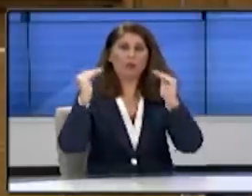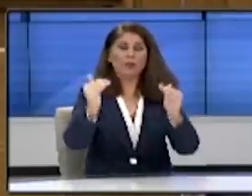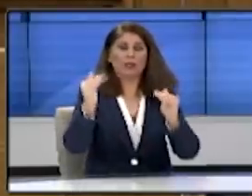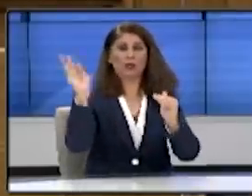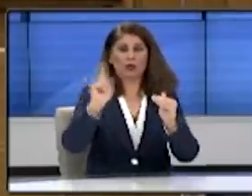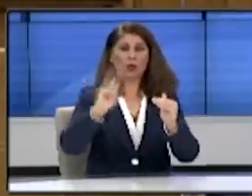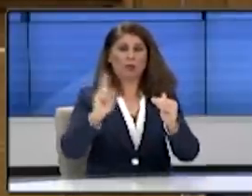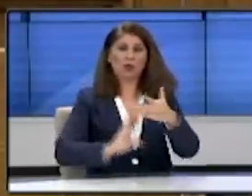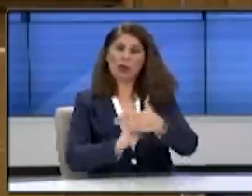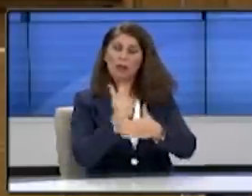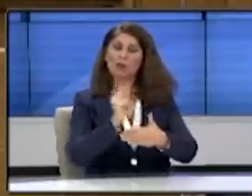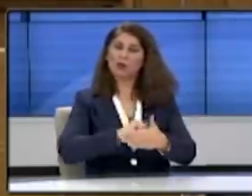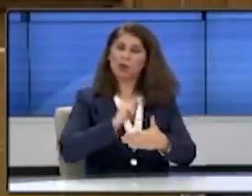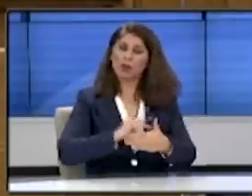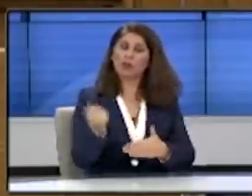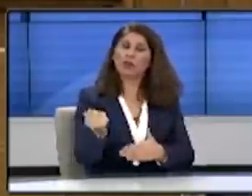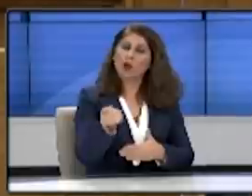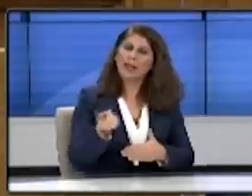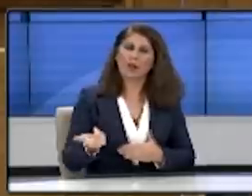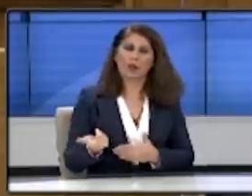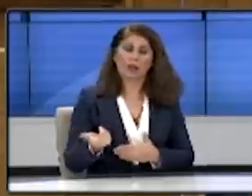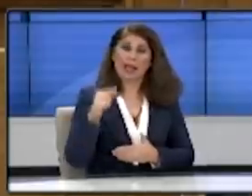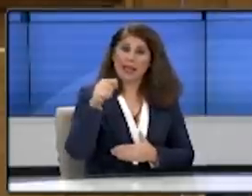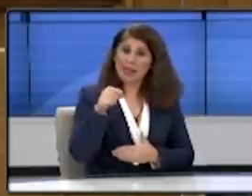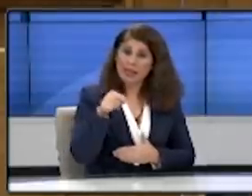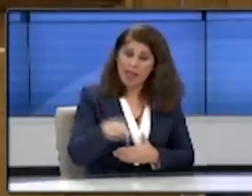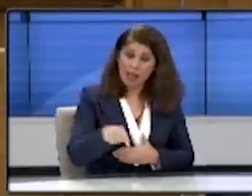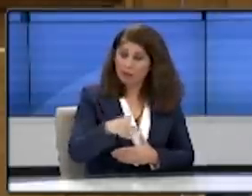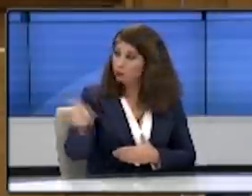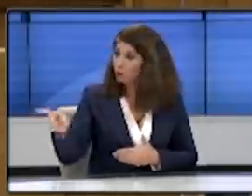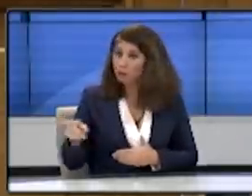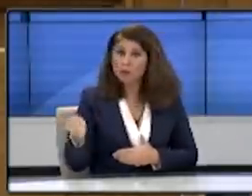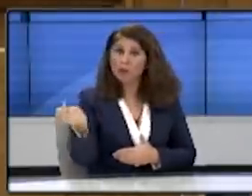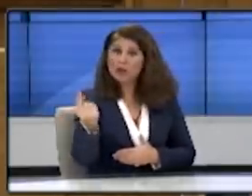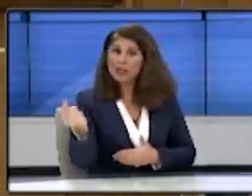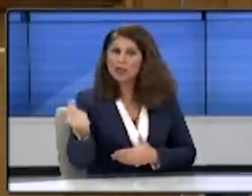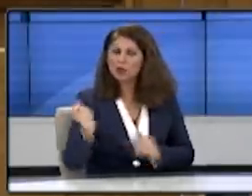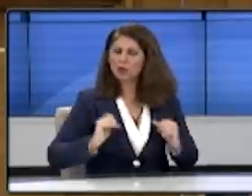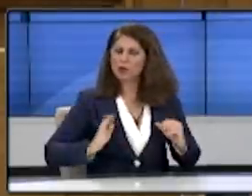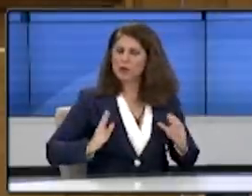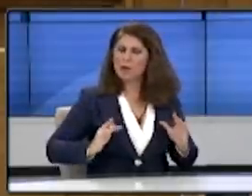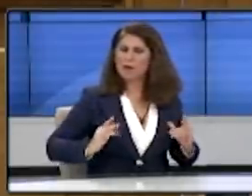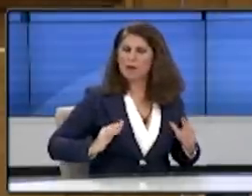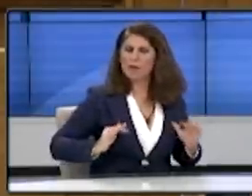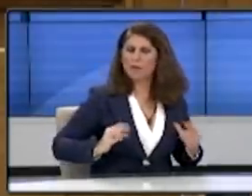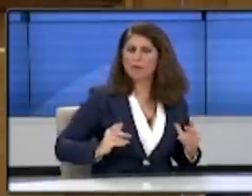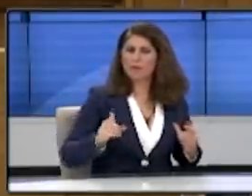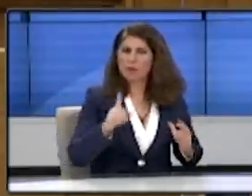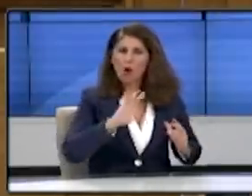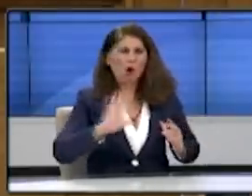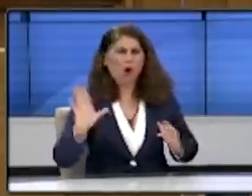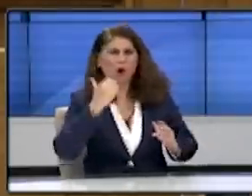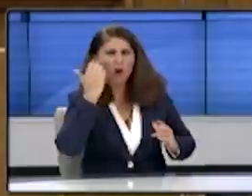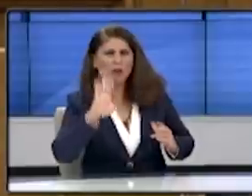ρυθμούς ανάπτυξης των κερδών των λίγων, για τους οποίους σήμερα κομπάζετε, χωρίς αναστολές ακόμα και με